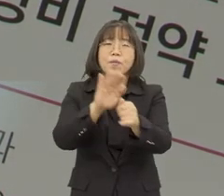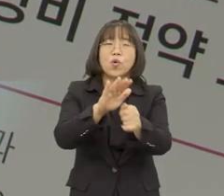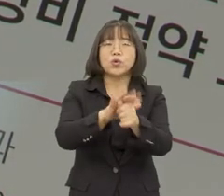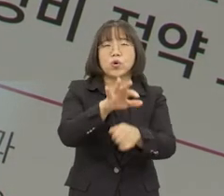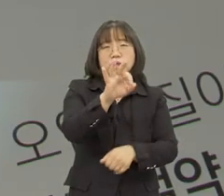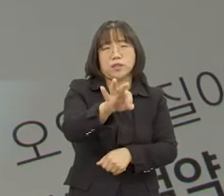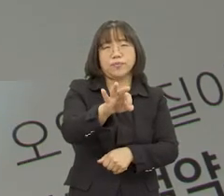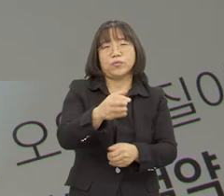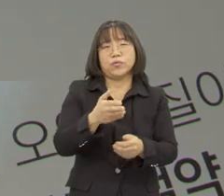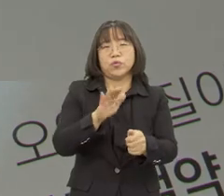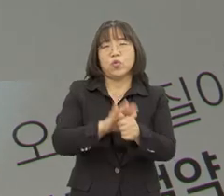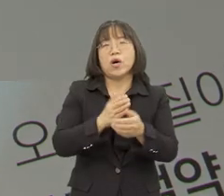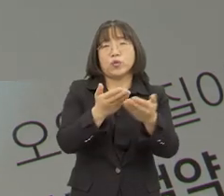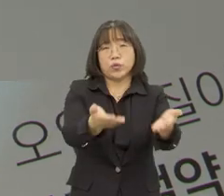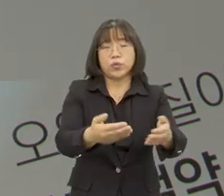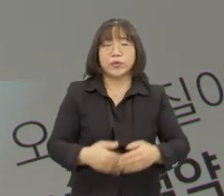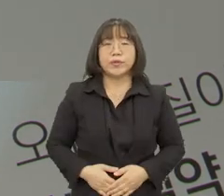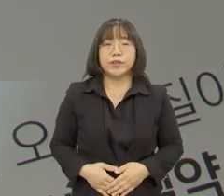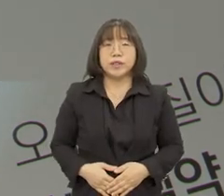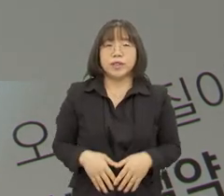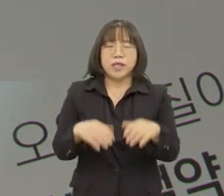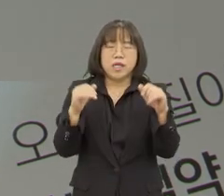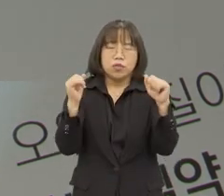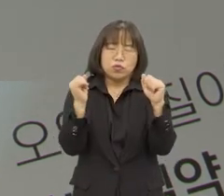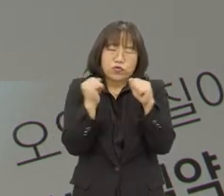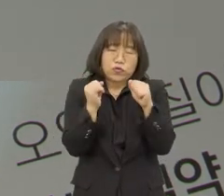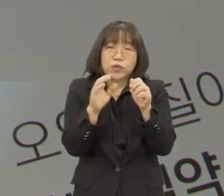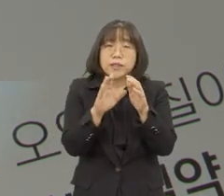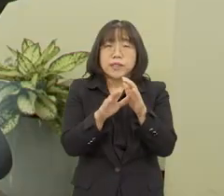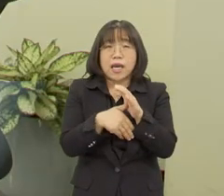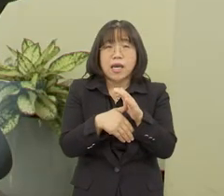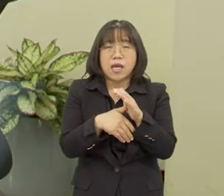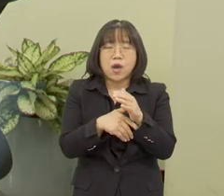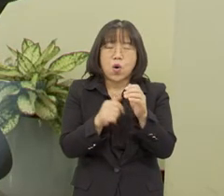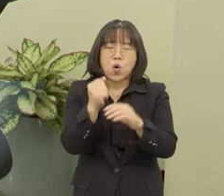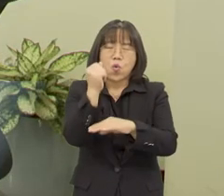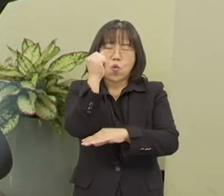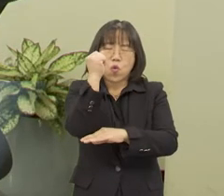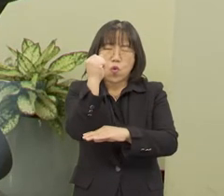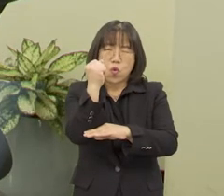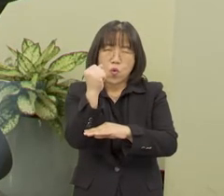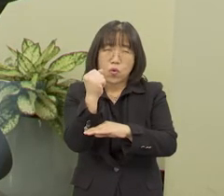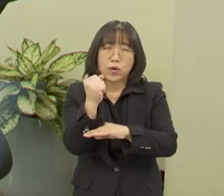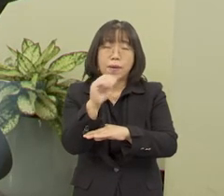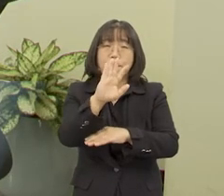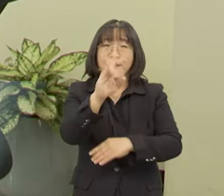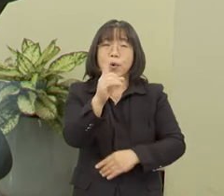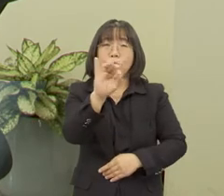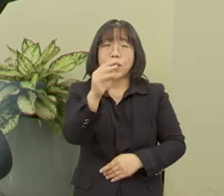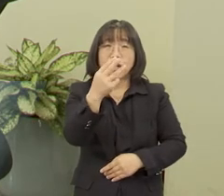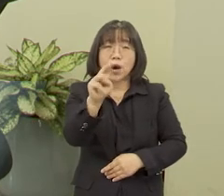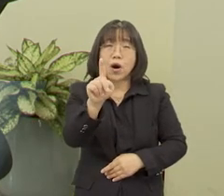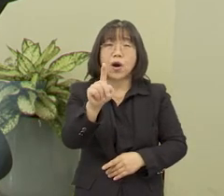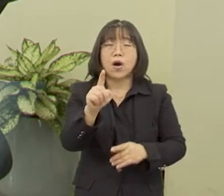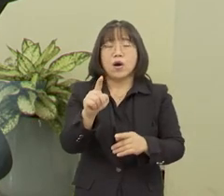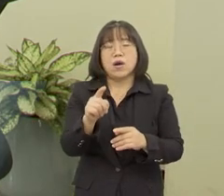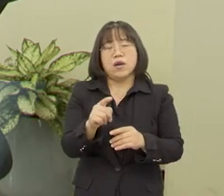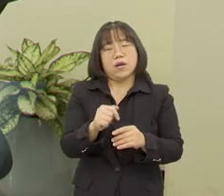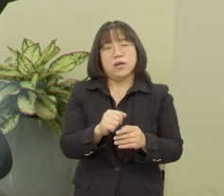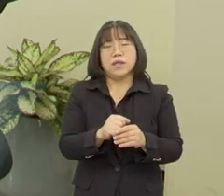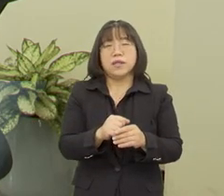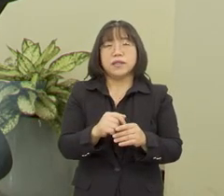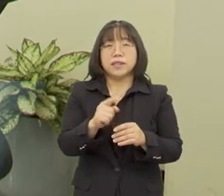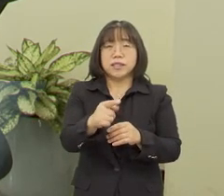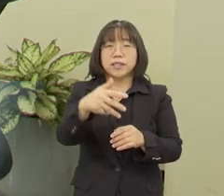보조금을 지원하고 있습니다 연이은 한파에 노보 일로 고장이나 남방 및 폭탄으로 고민하는 가정의